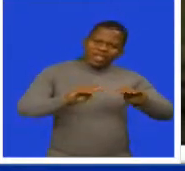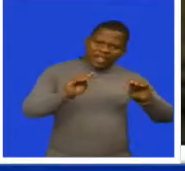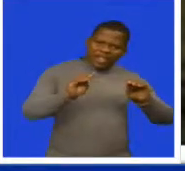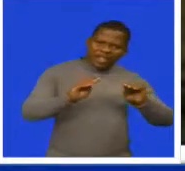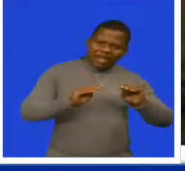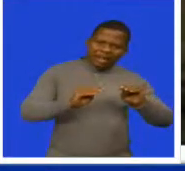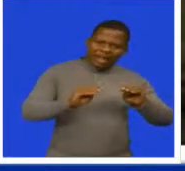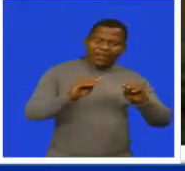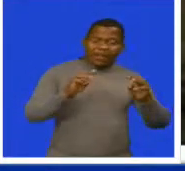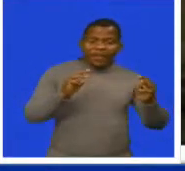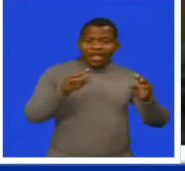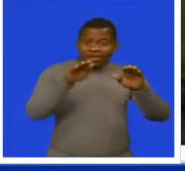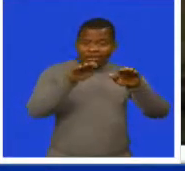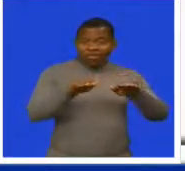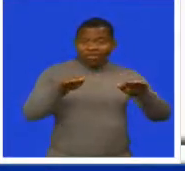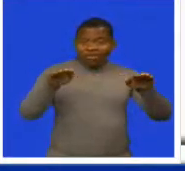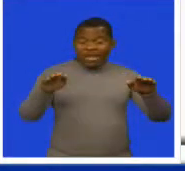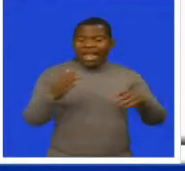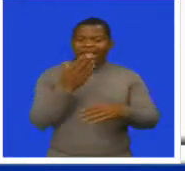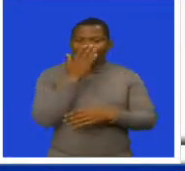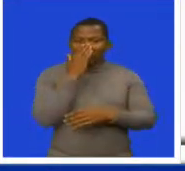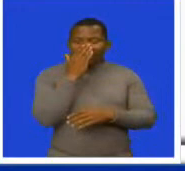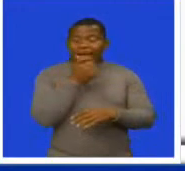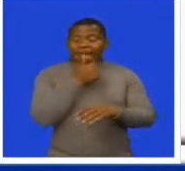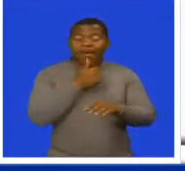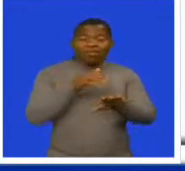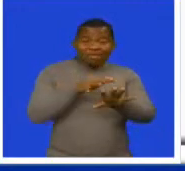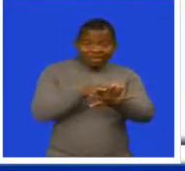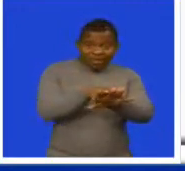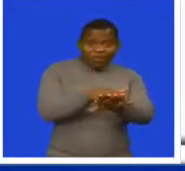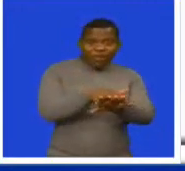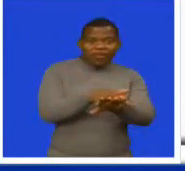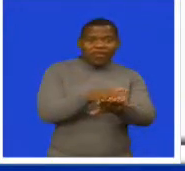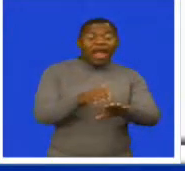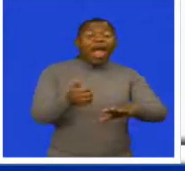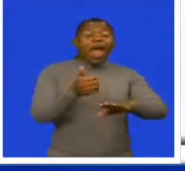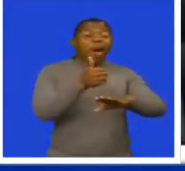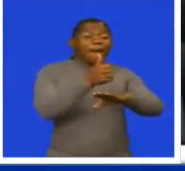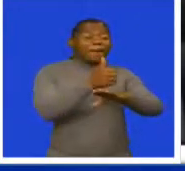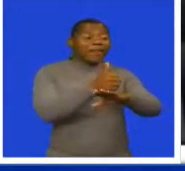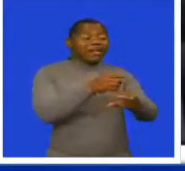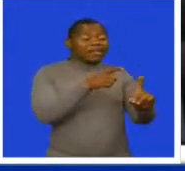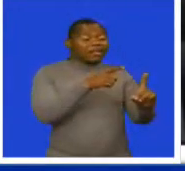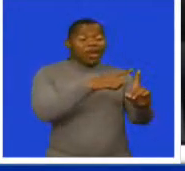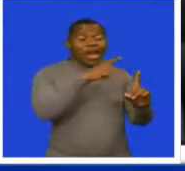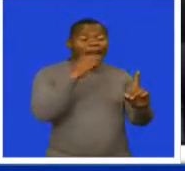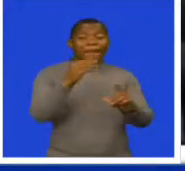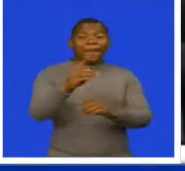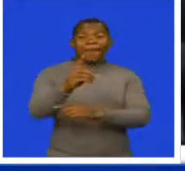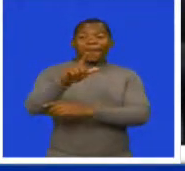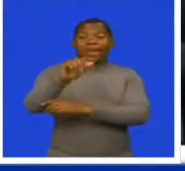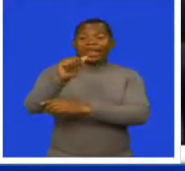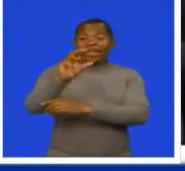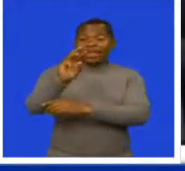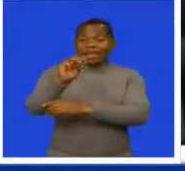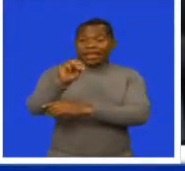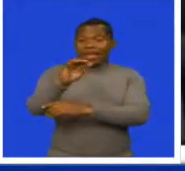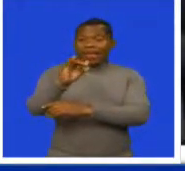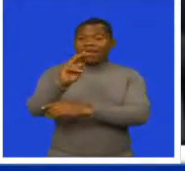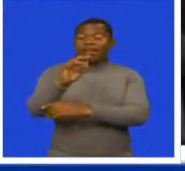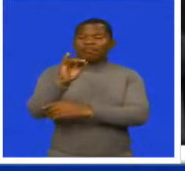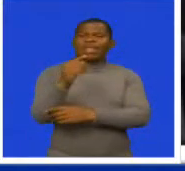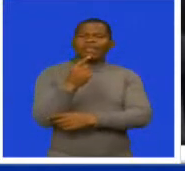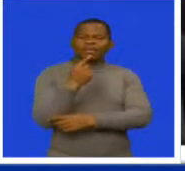yahulumende leyengamele tekuchumana Mvila Wempi Dlamini uthi kubalekile ukuthi lonke liswadi lifundze ngebucala lobendeka